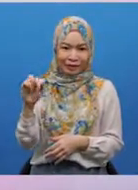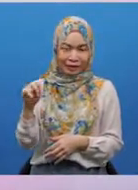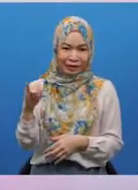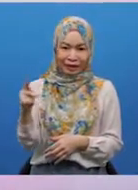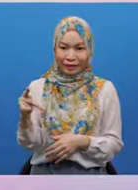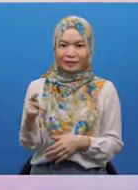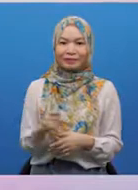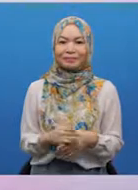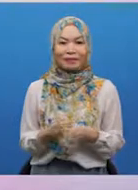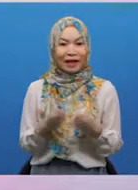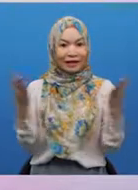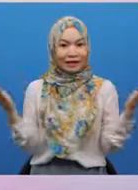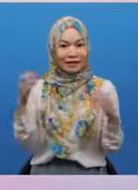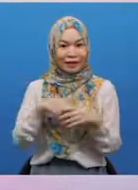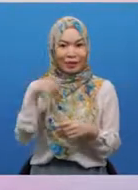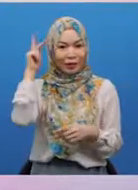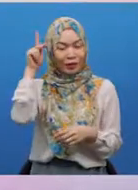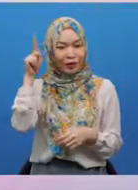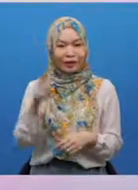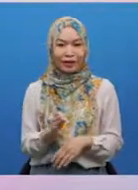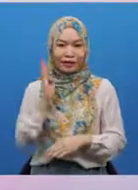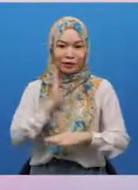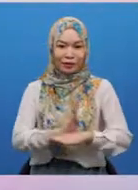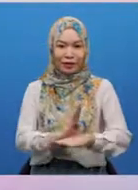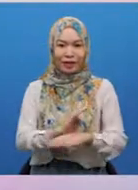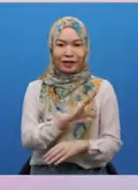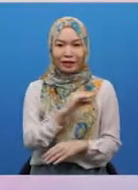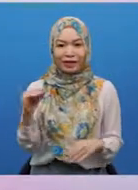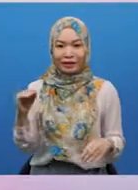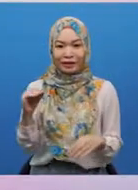budaya dan kesantunan berbahasa.